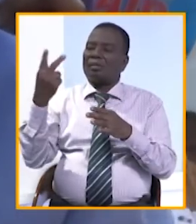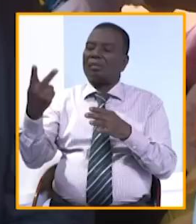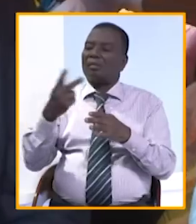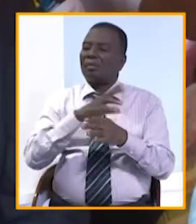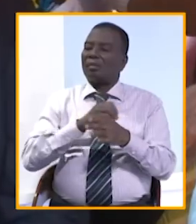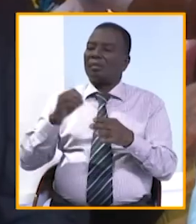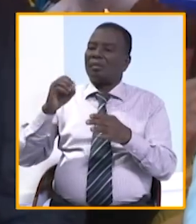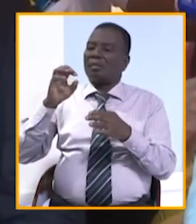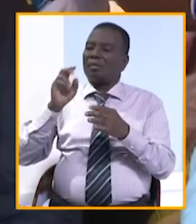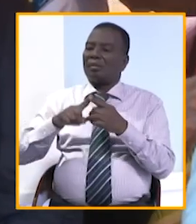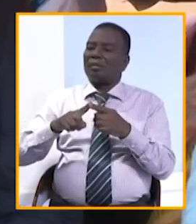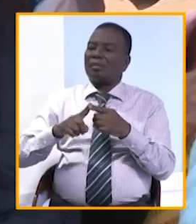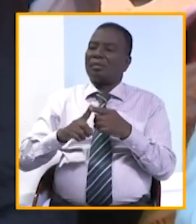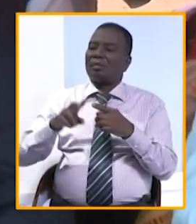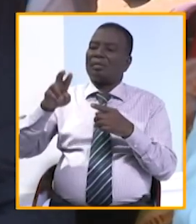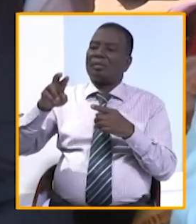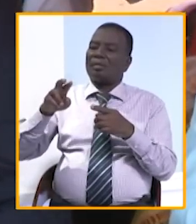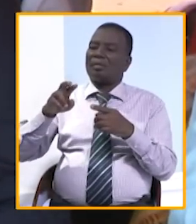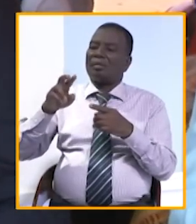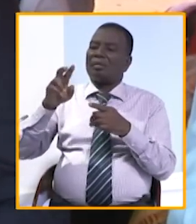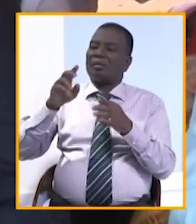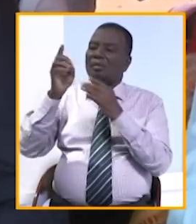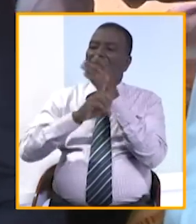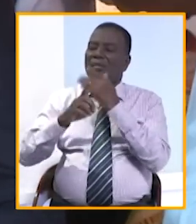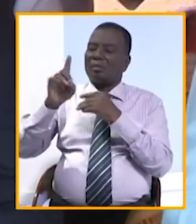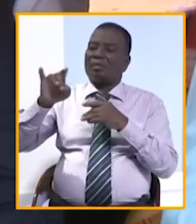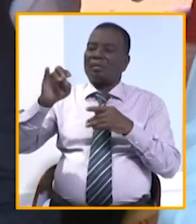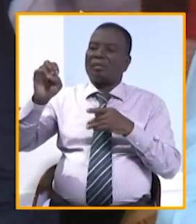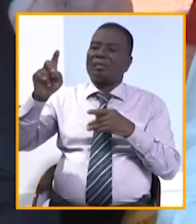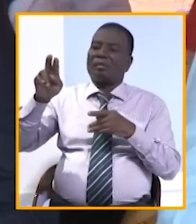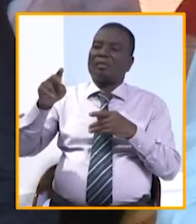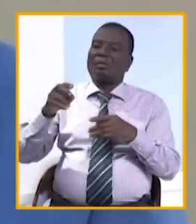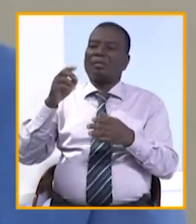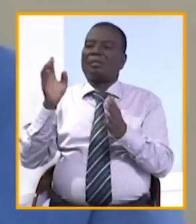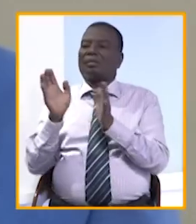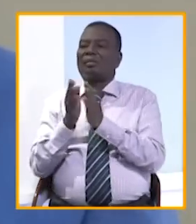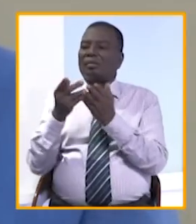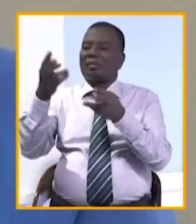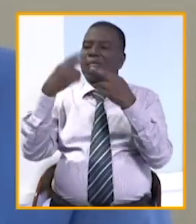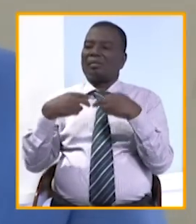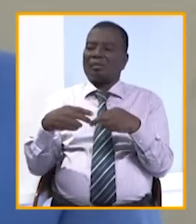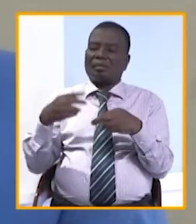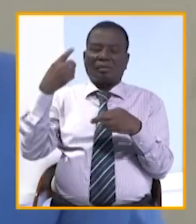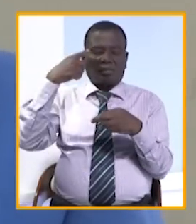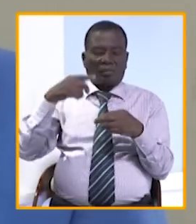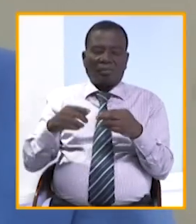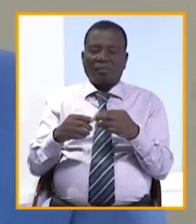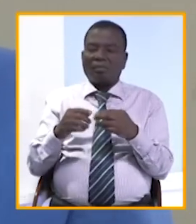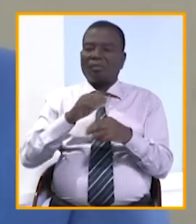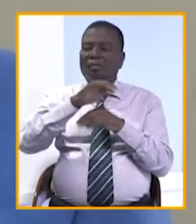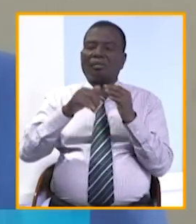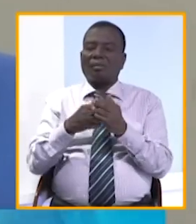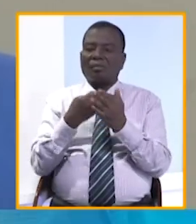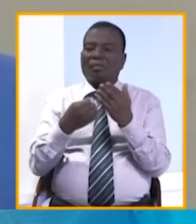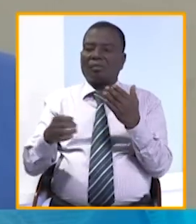Tiendiécro, Molonoublé et Ravia dans le département de Didievie. Ces documents viennent à point nommé, d'autant plus que tous les élèves